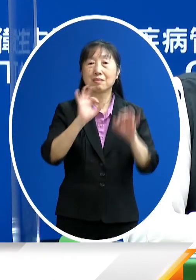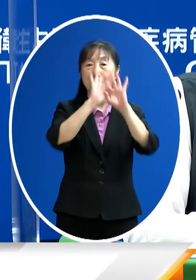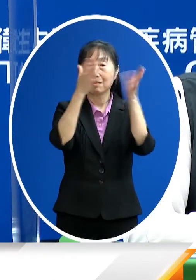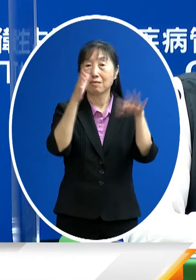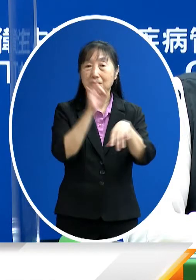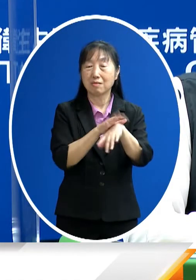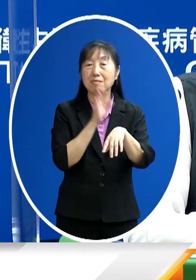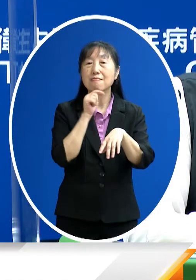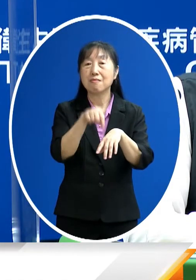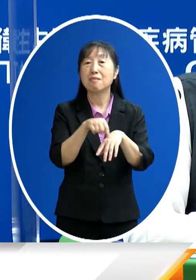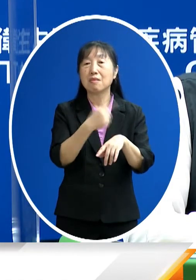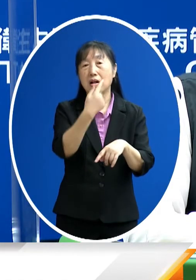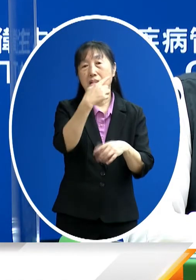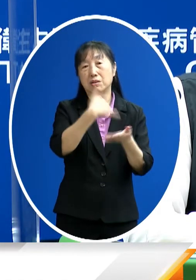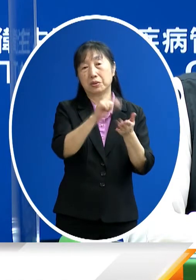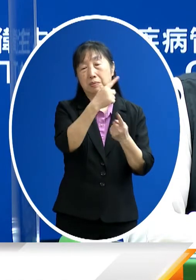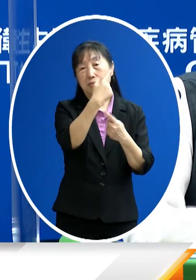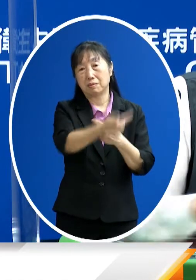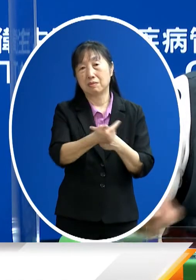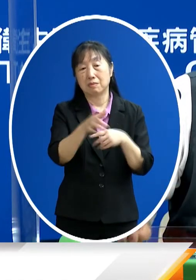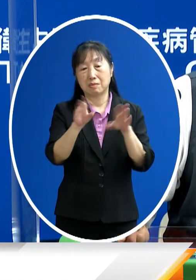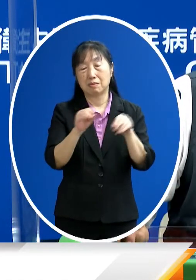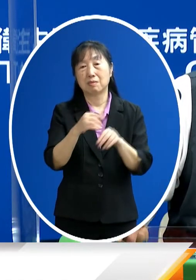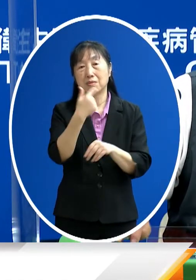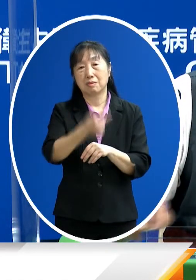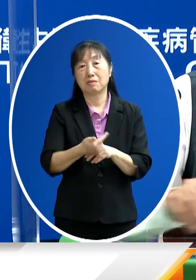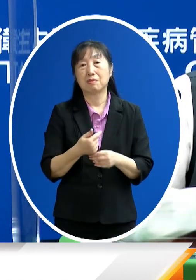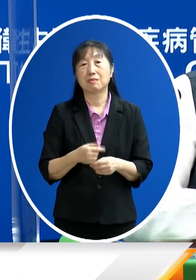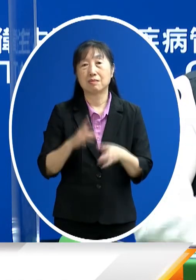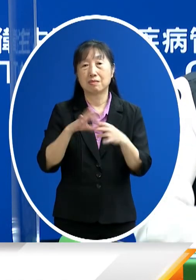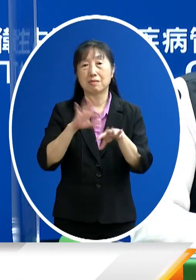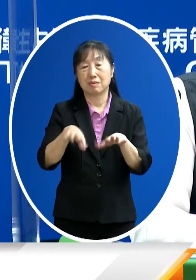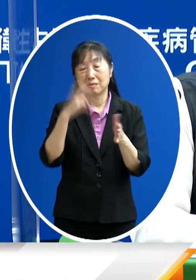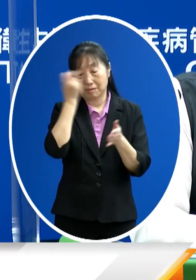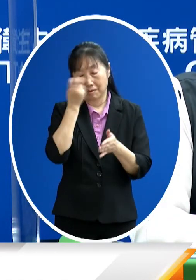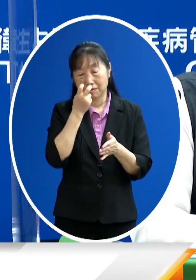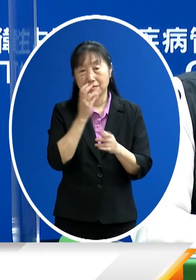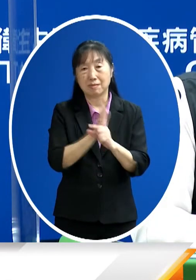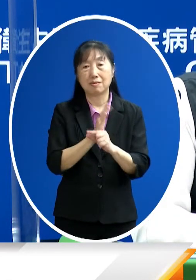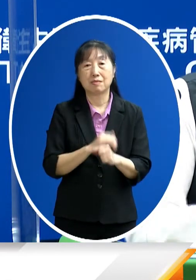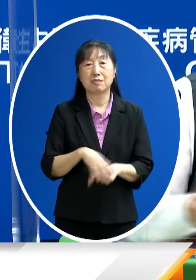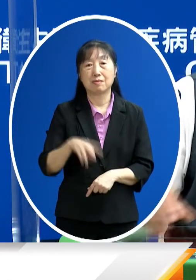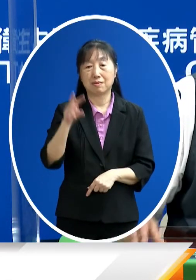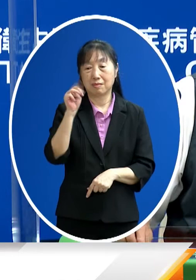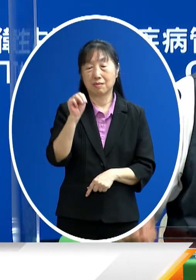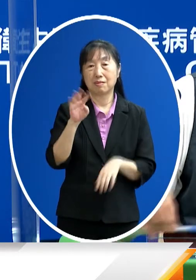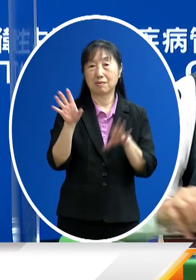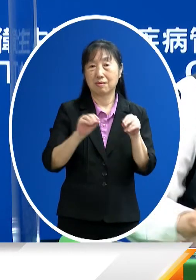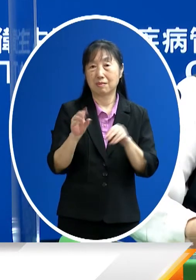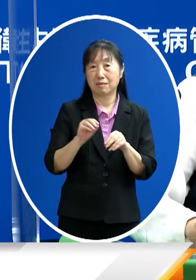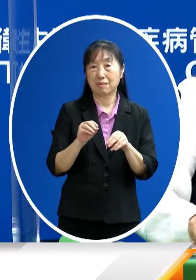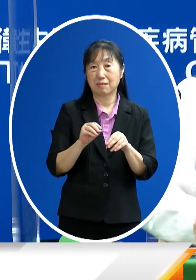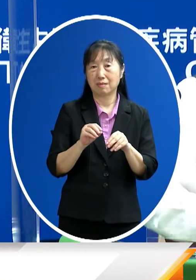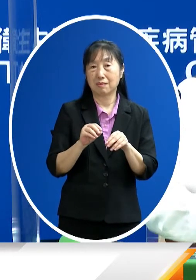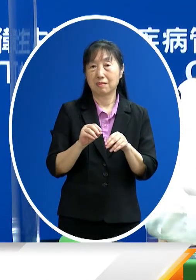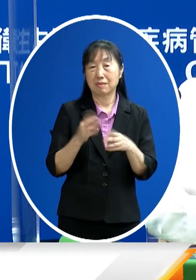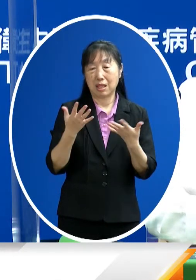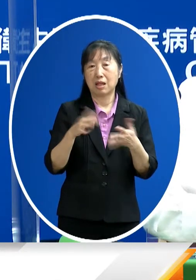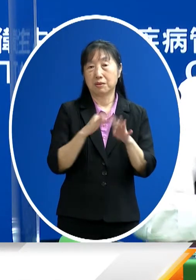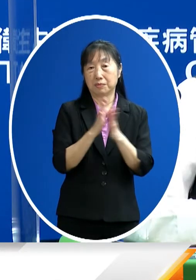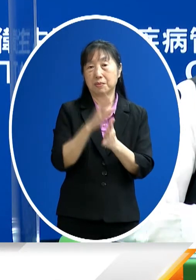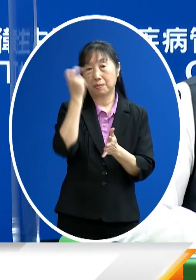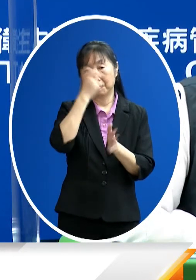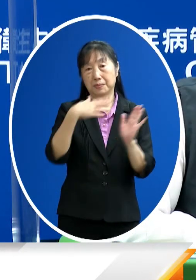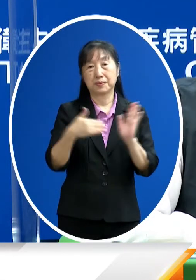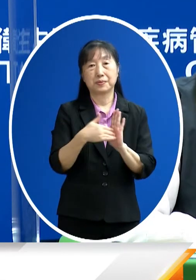该送的比较晚资料，所以现在还在 review 中。那莫德纳资料已经被审视